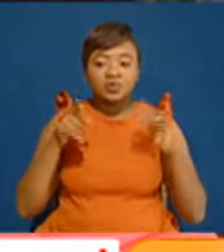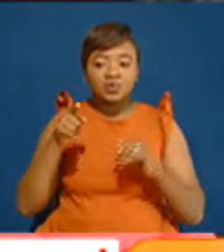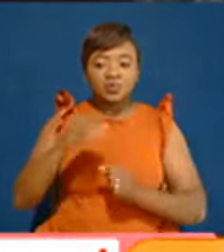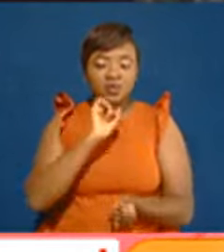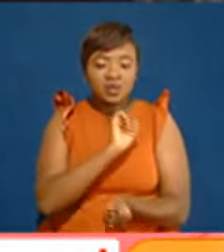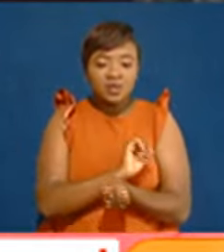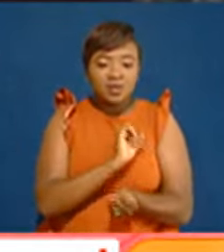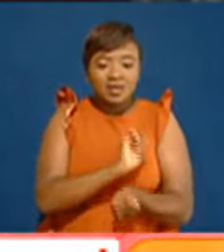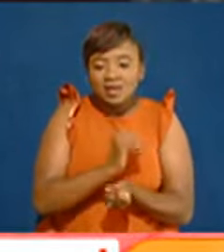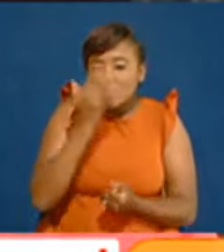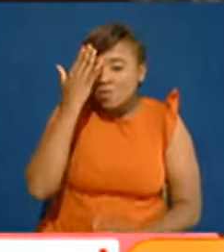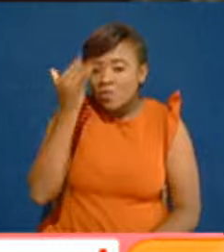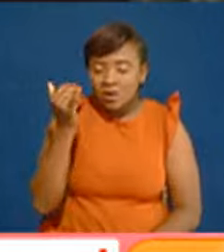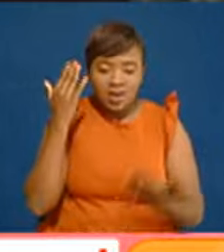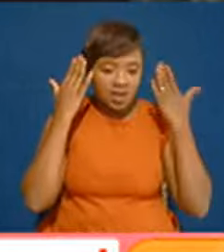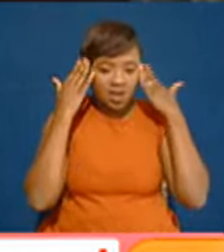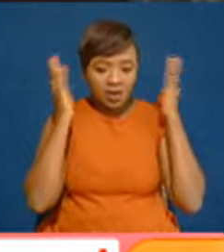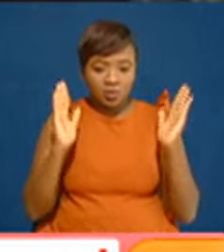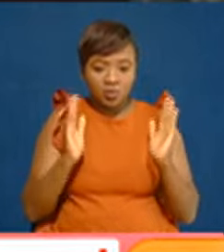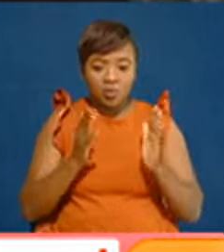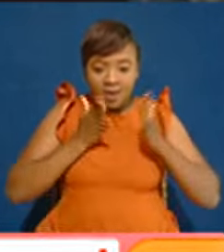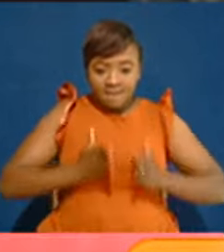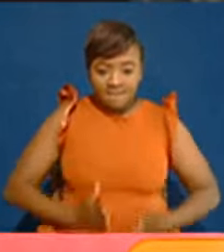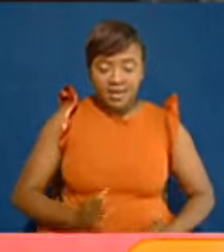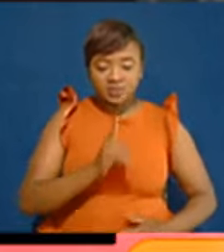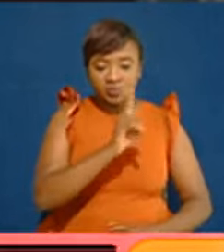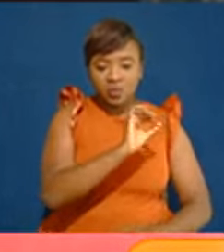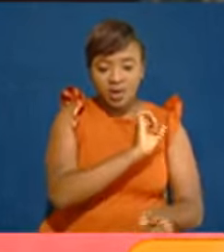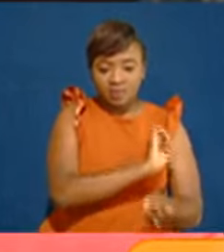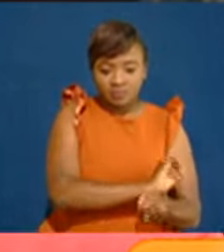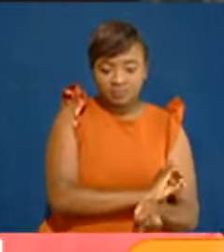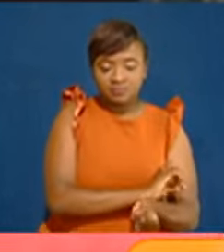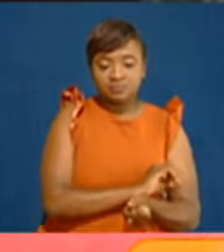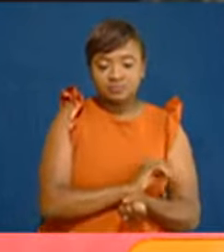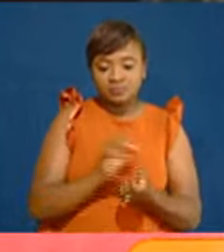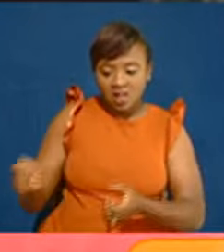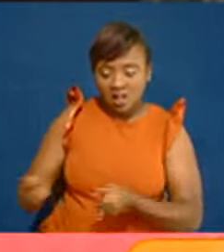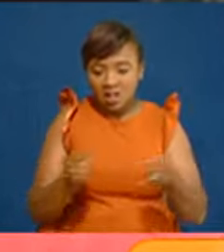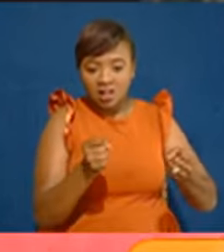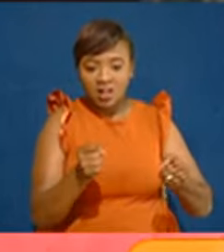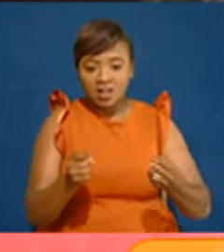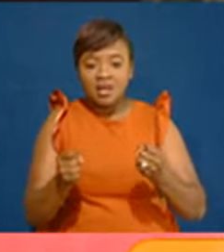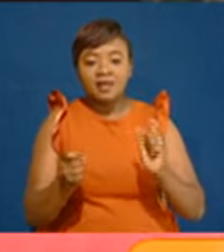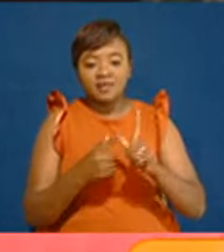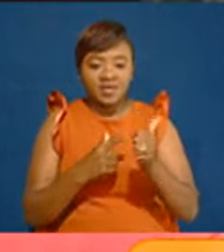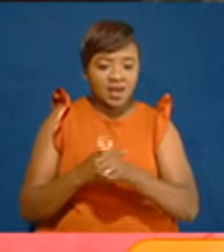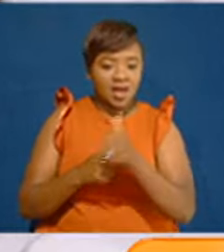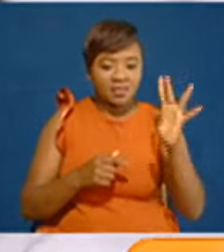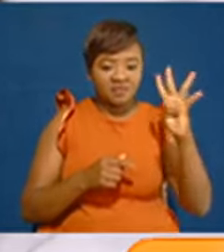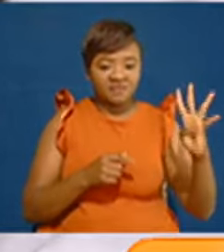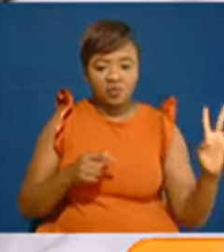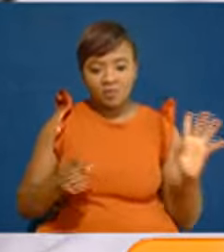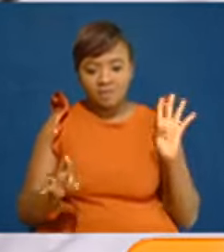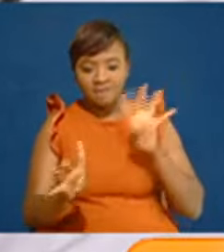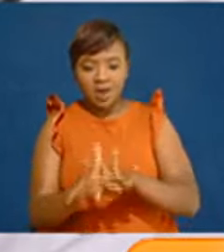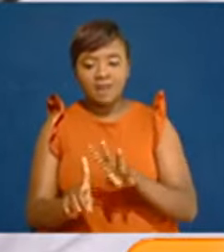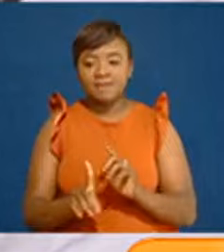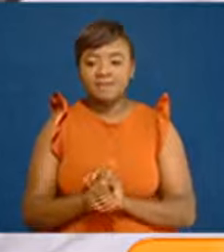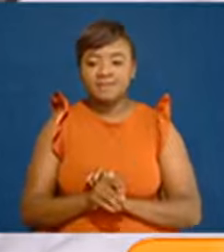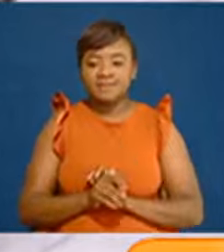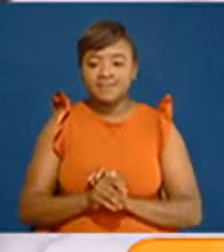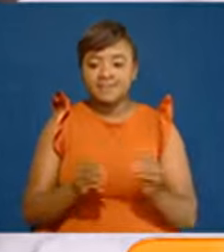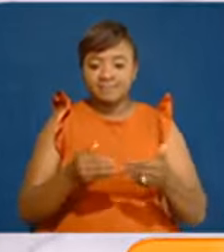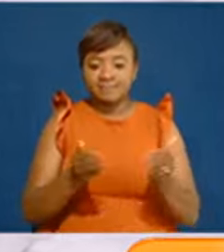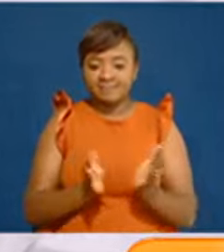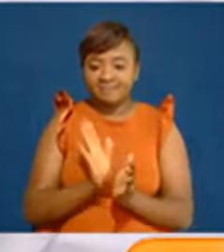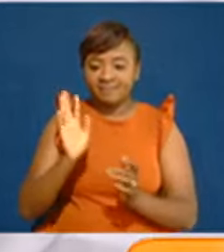mbili, watu mtu mmoja ndiye alimshika na wengine wakatokea watu wanne. Familia yake inasema